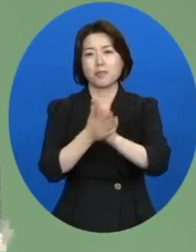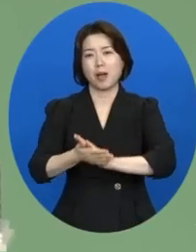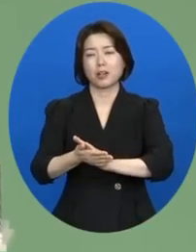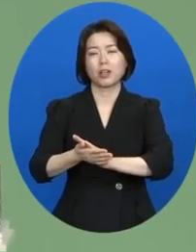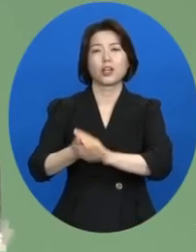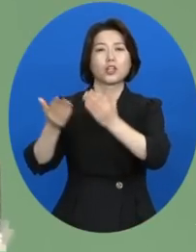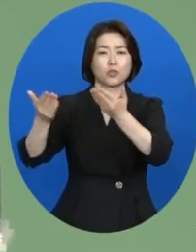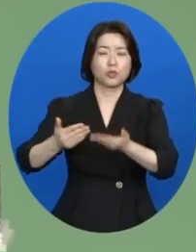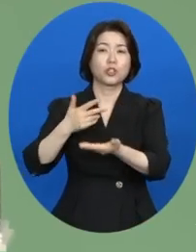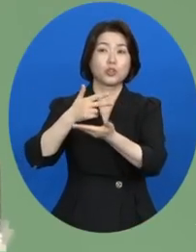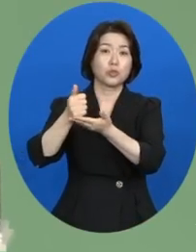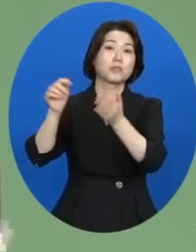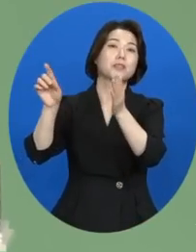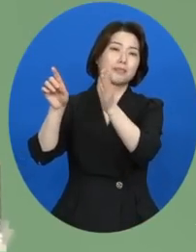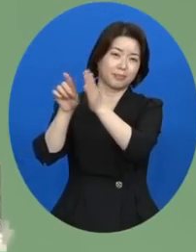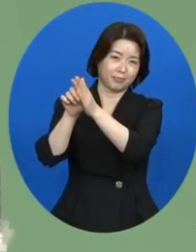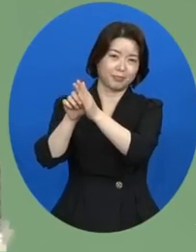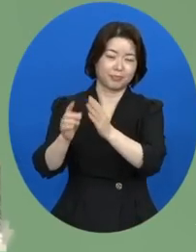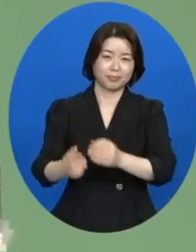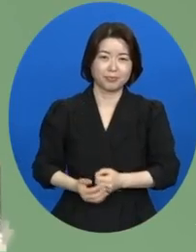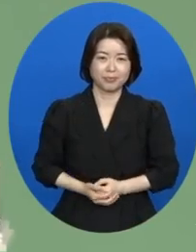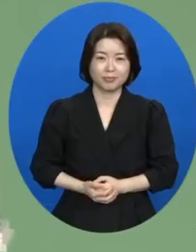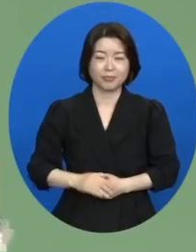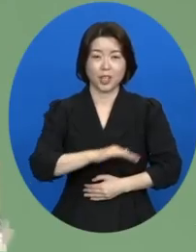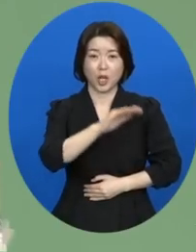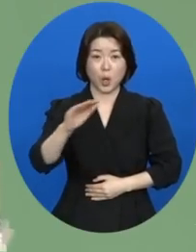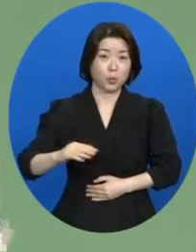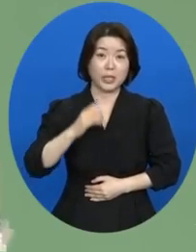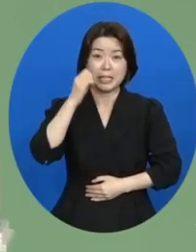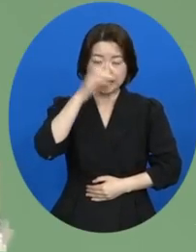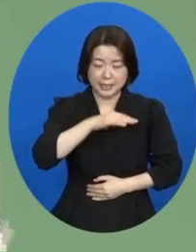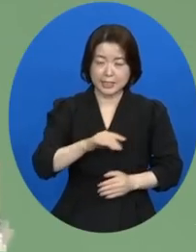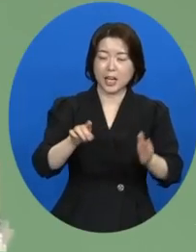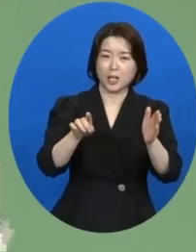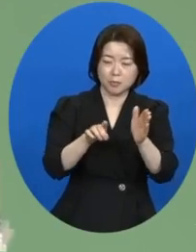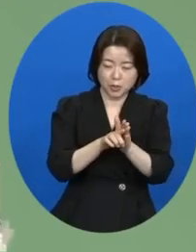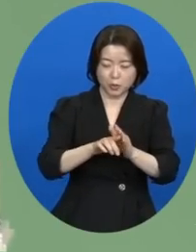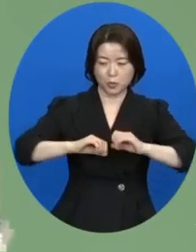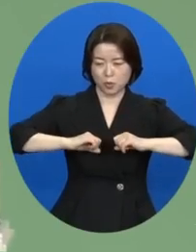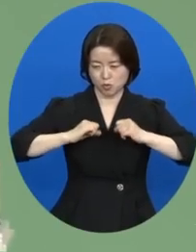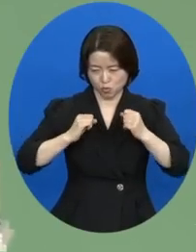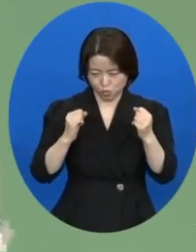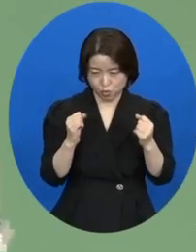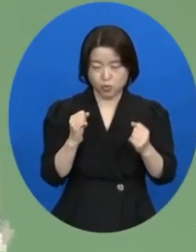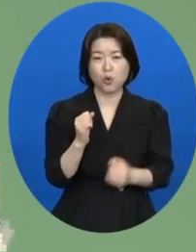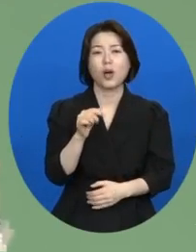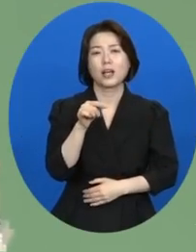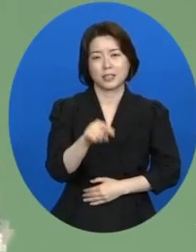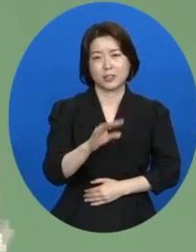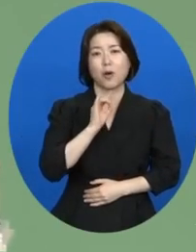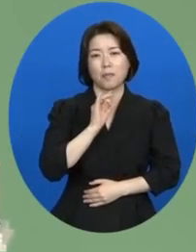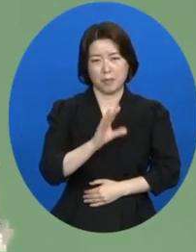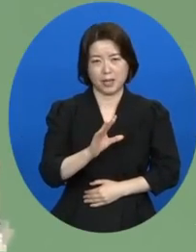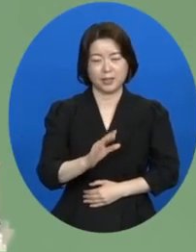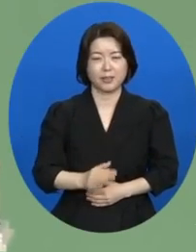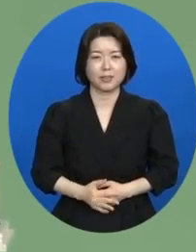주님이심을 믿습니다. 우리는 단지 믿고 순종하는